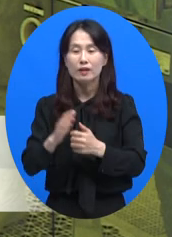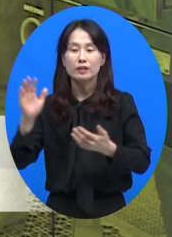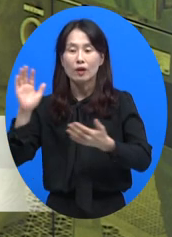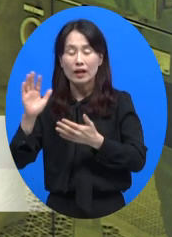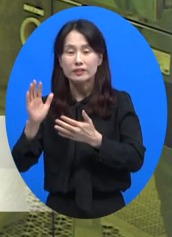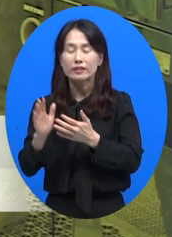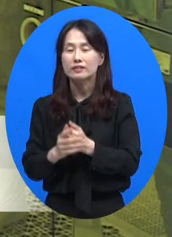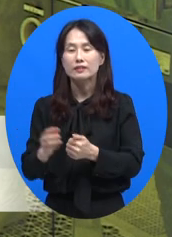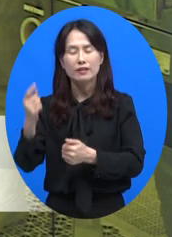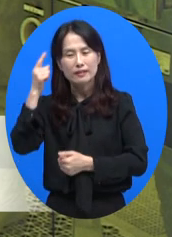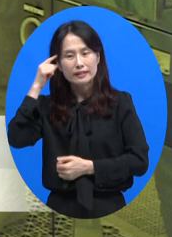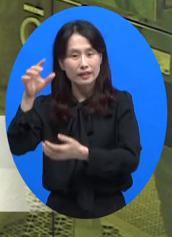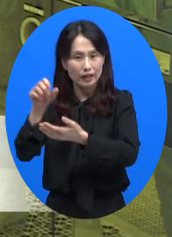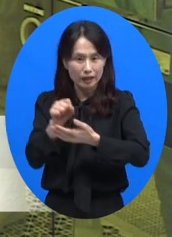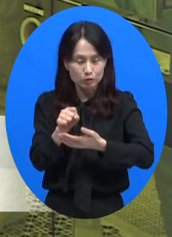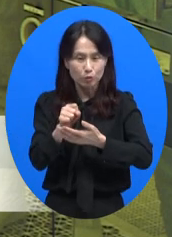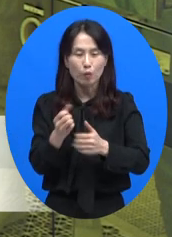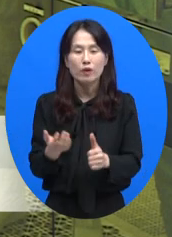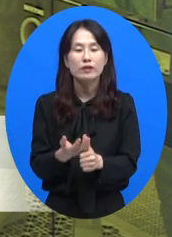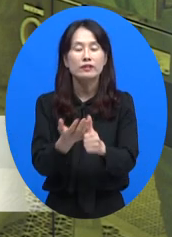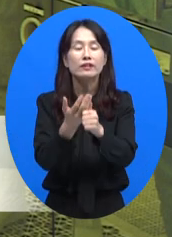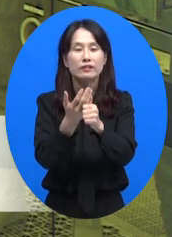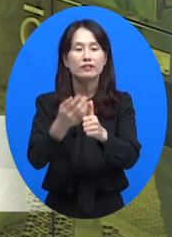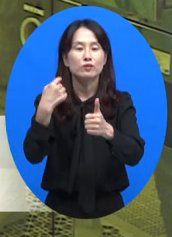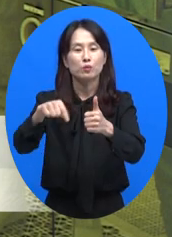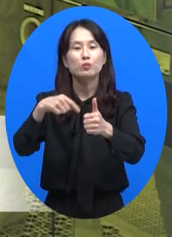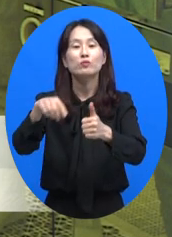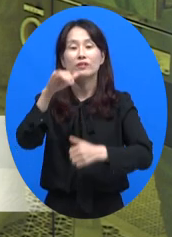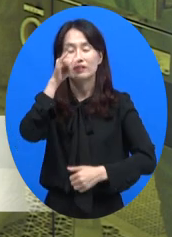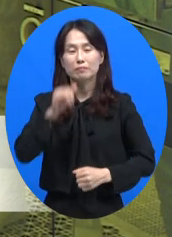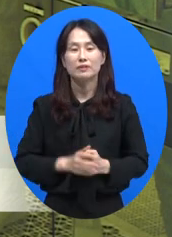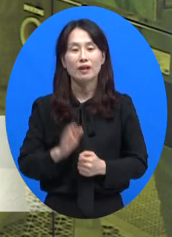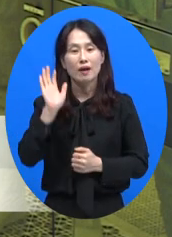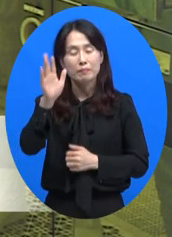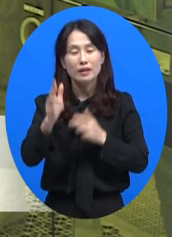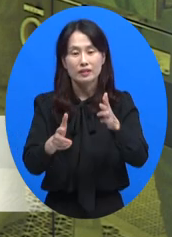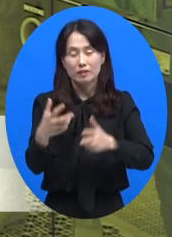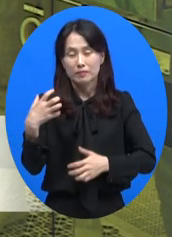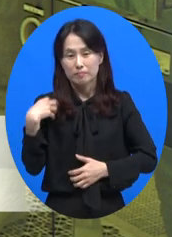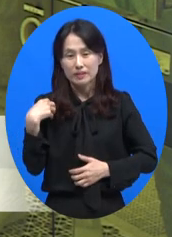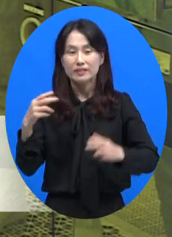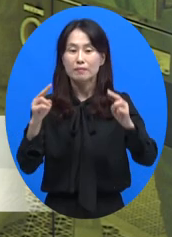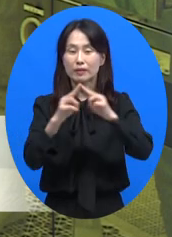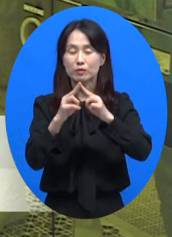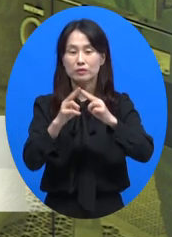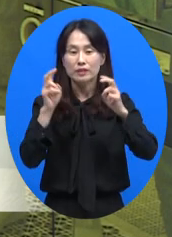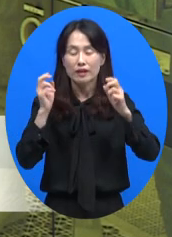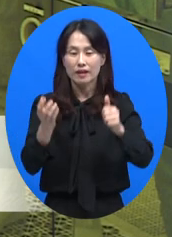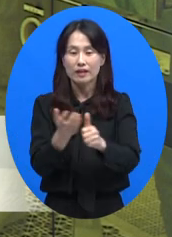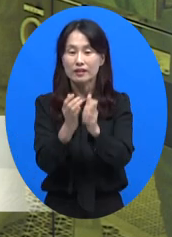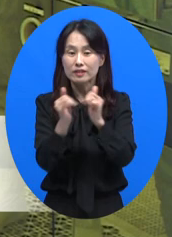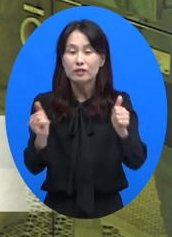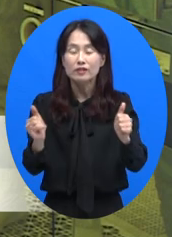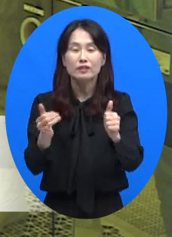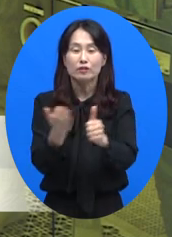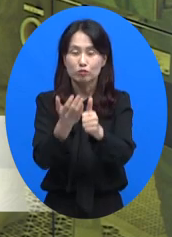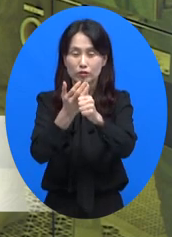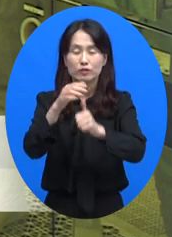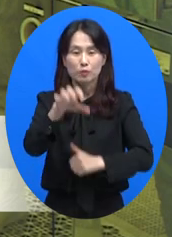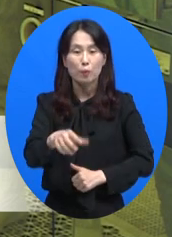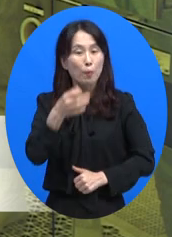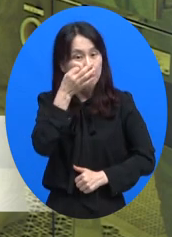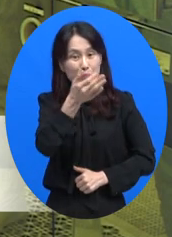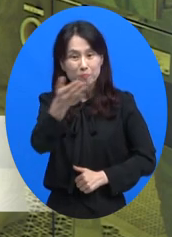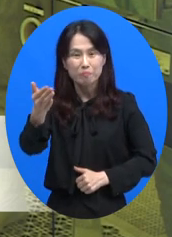취준생들의 의견을 반영해 반도체 인재 양성 과정을 진행하고 있는데요. 경기도의 미래 산업을 이끌 반도체 인재 양성 교육의 한창인